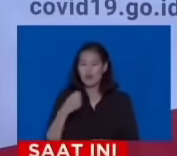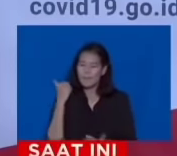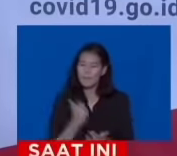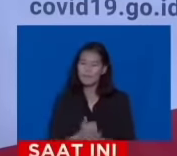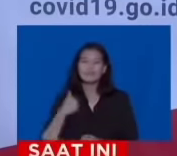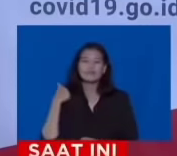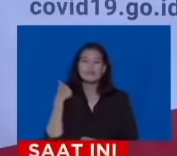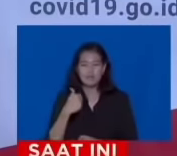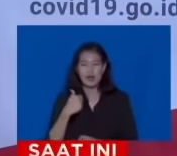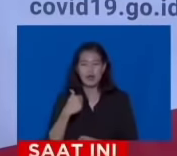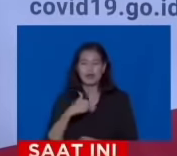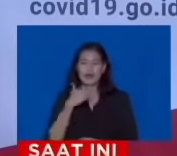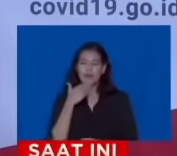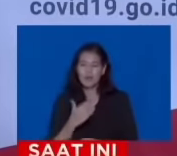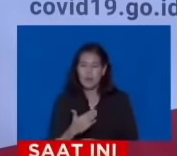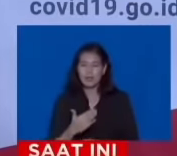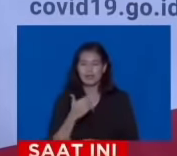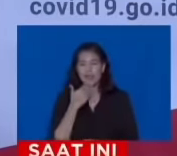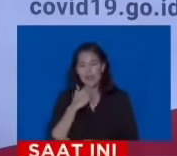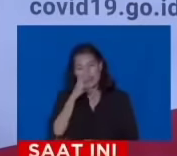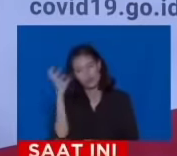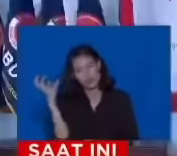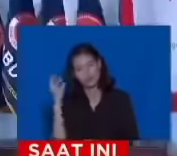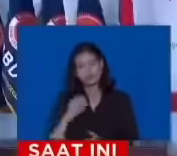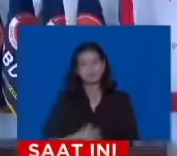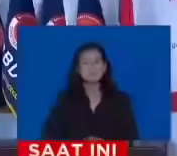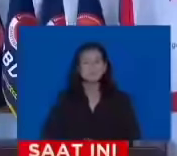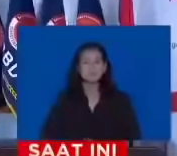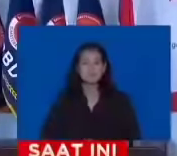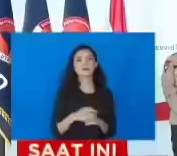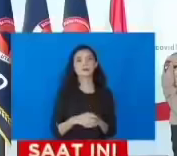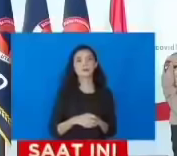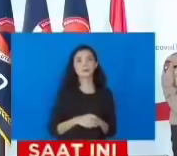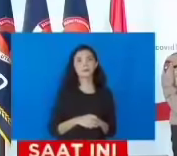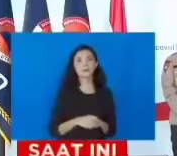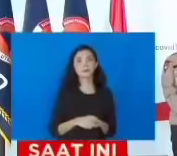bisa. Terima kasih. Selamat sore.